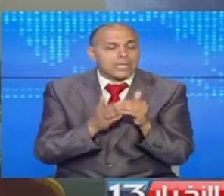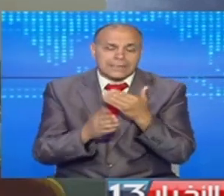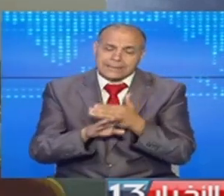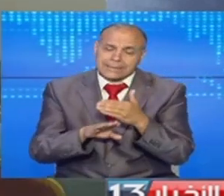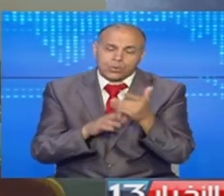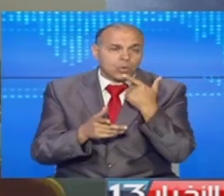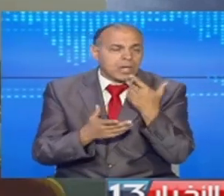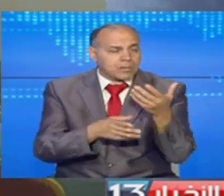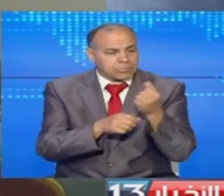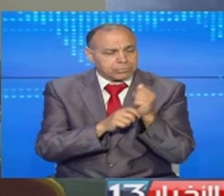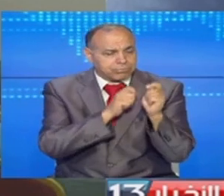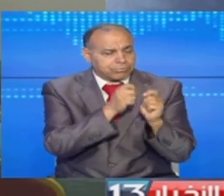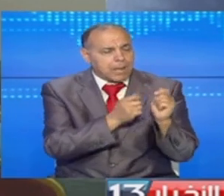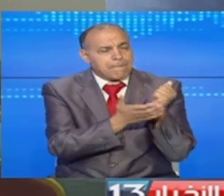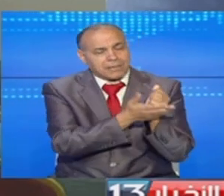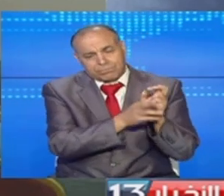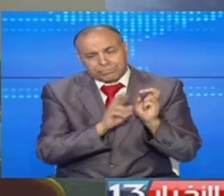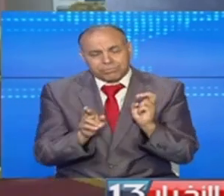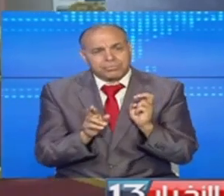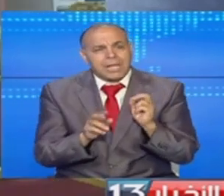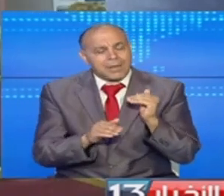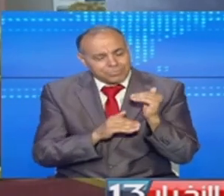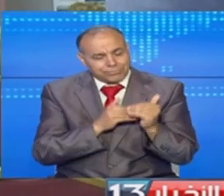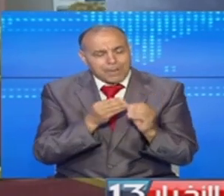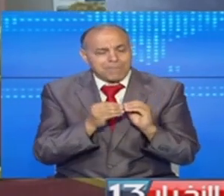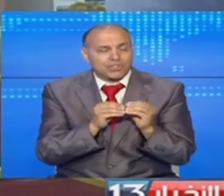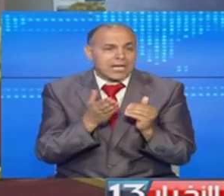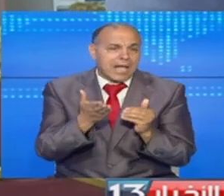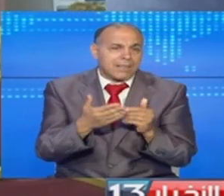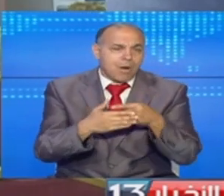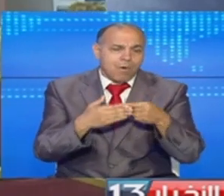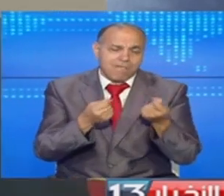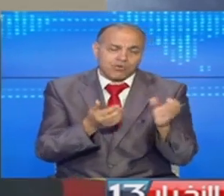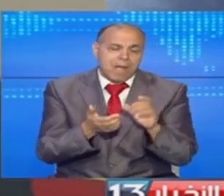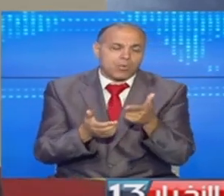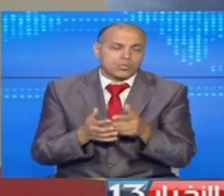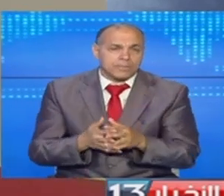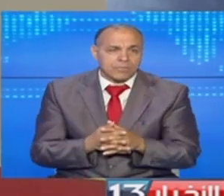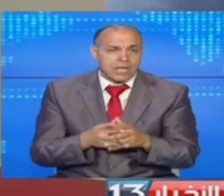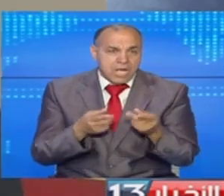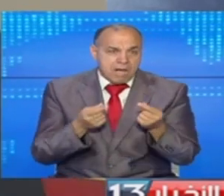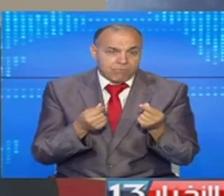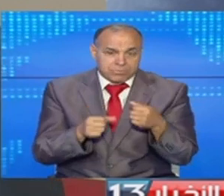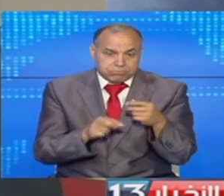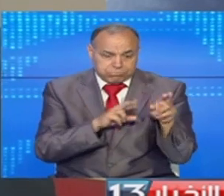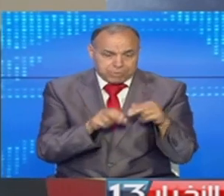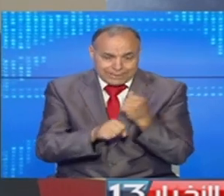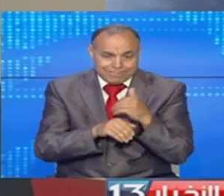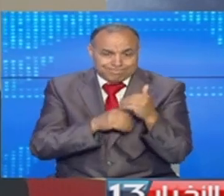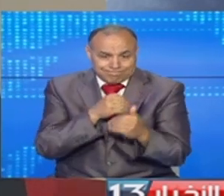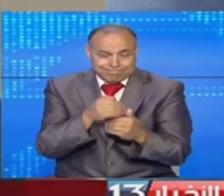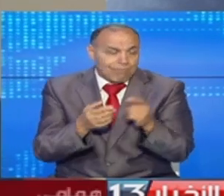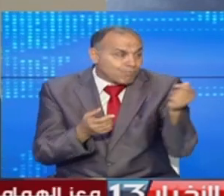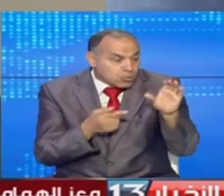بتسهيلات للحصول على قروض تمكنهم من تجاوز إشكاليات نقص السيولة. فلوس باش ينجموا يردي مالي،